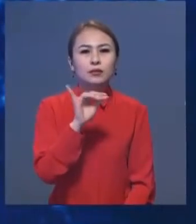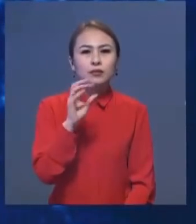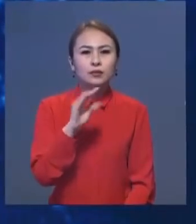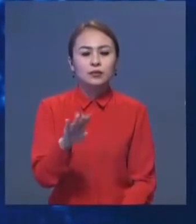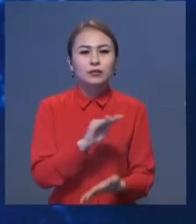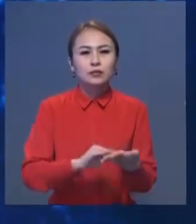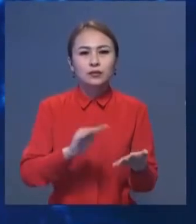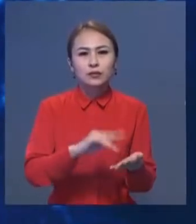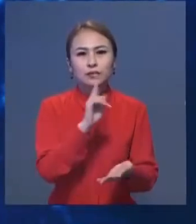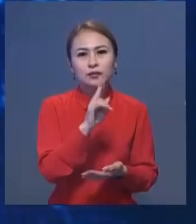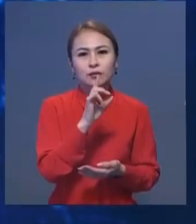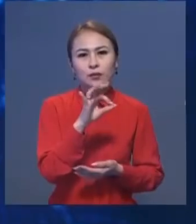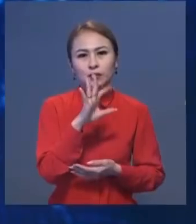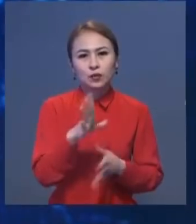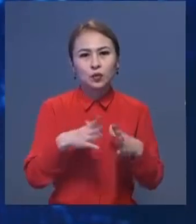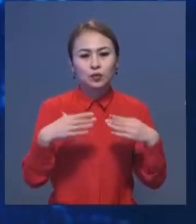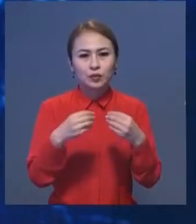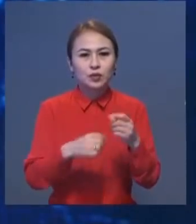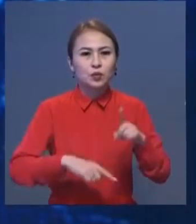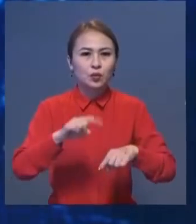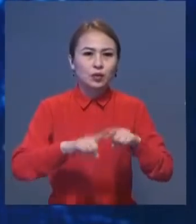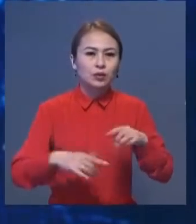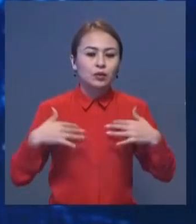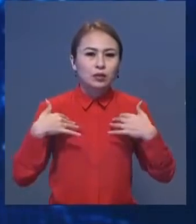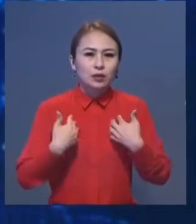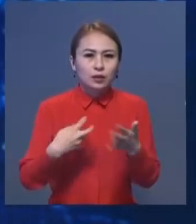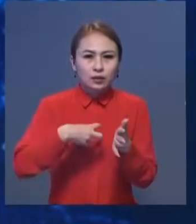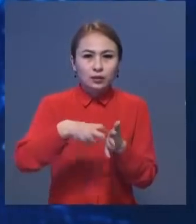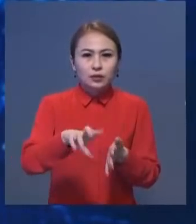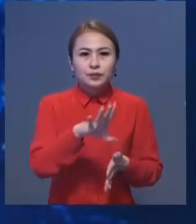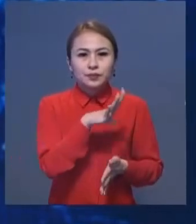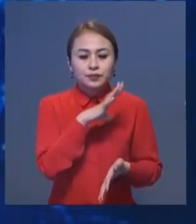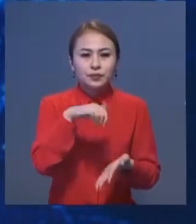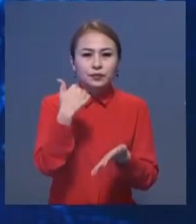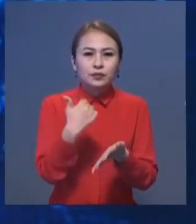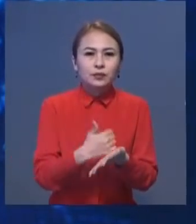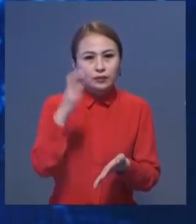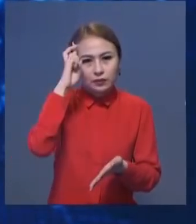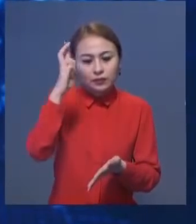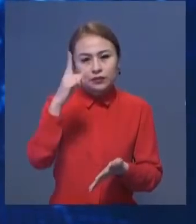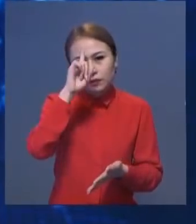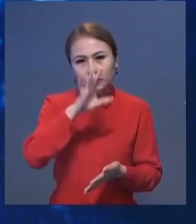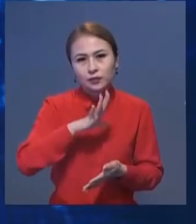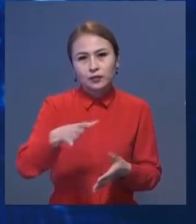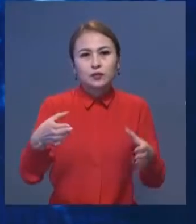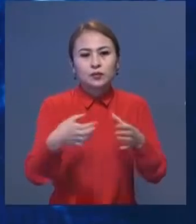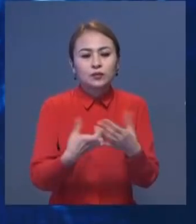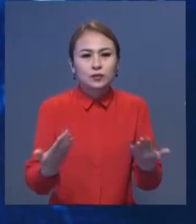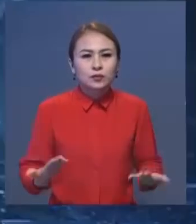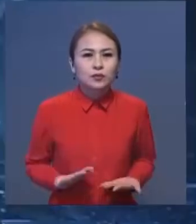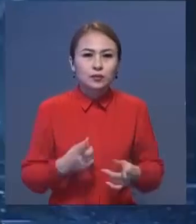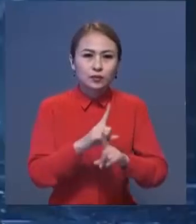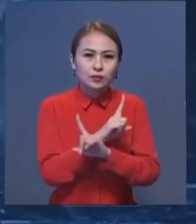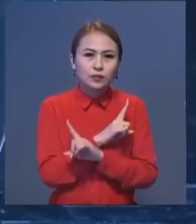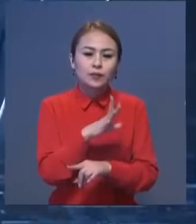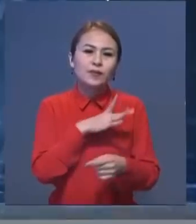Нұрсұлтан Назарбаев жазушы Қабдеш Жұмаділовтың отбасы мен туған туыстарына көңіл айту жеделхатын жолдады. Елбасы көрнекті